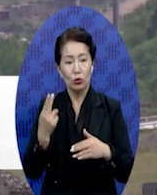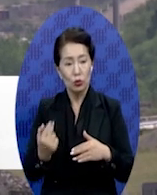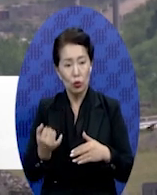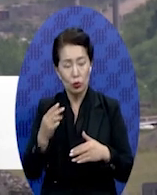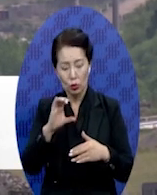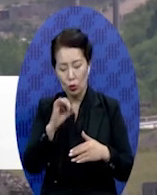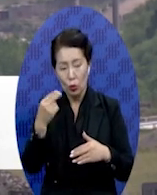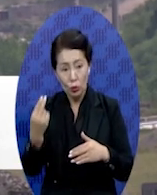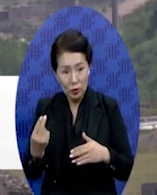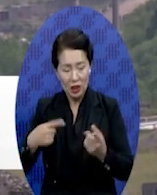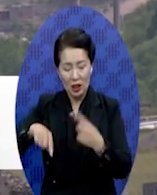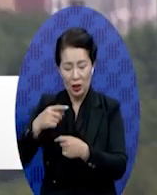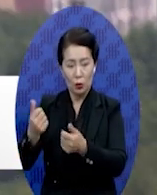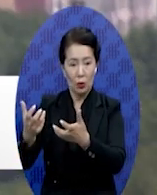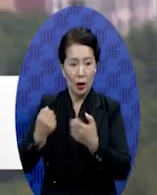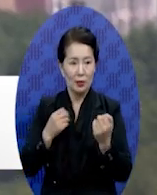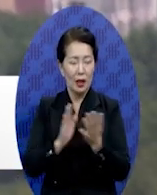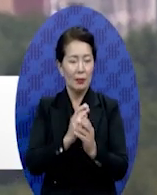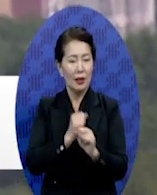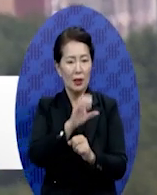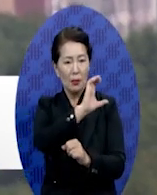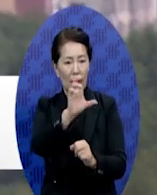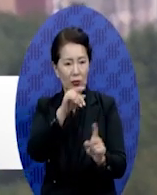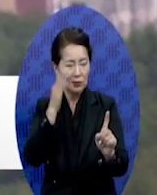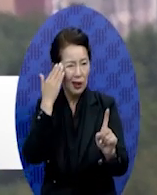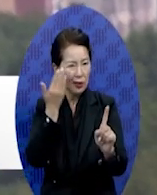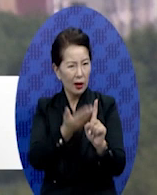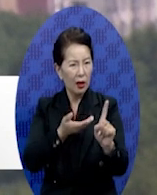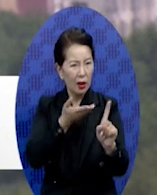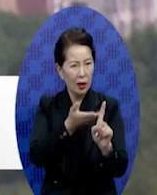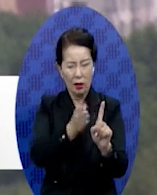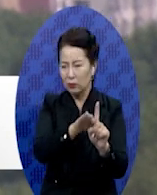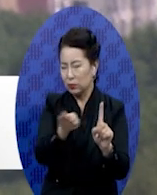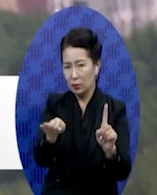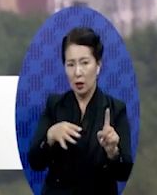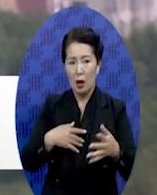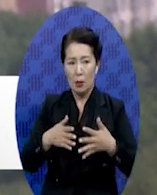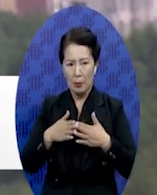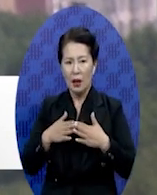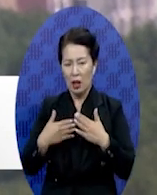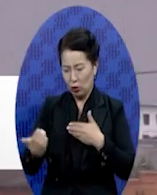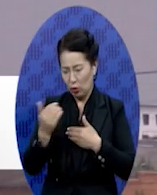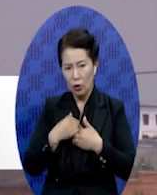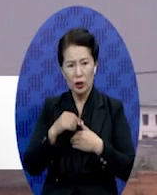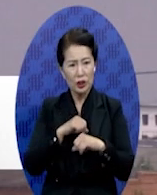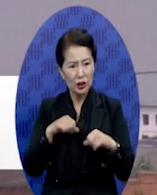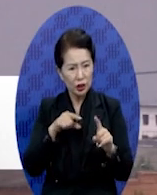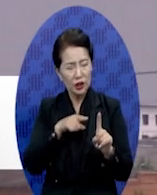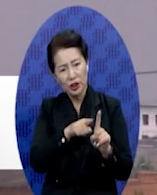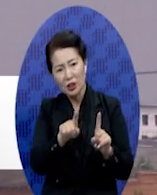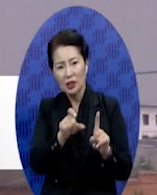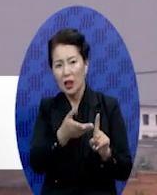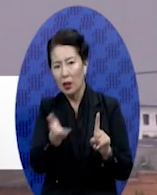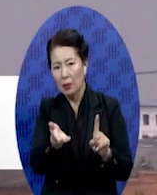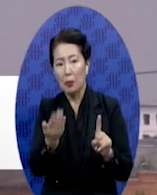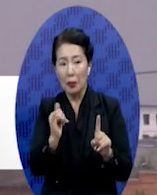эргэлтийн хөрөнгө авсан хамтран ажилладаг арилжааны банкнда асуудлаа тавьдаг. Өөрөөр хэлбэл тухайн орон сууцнд нь орох иргэдтэй зээл гаргуулж өгдөг гэдгийг